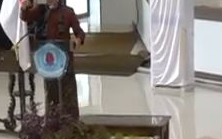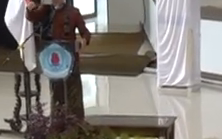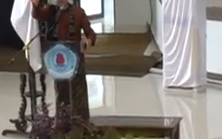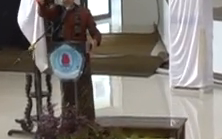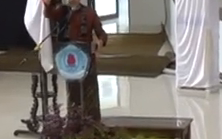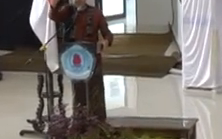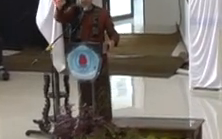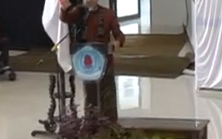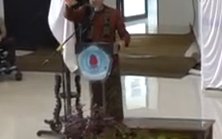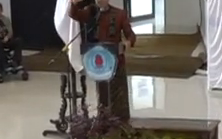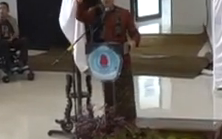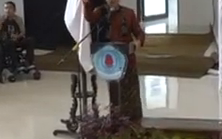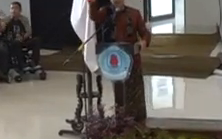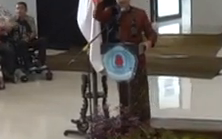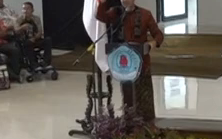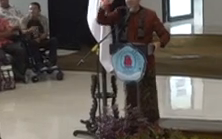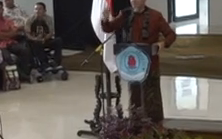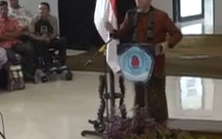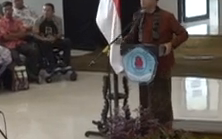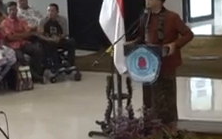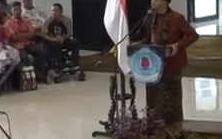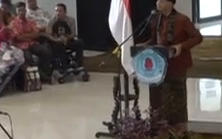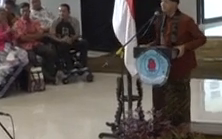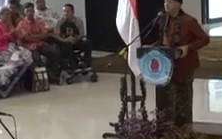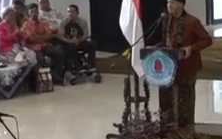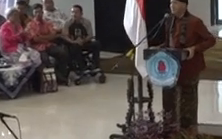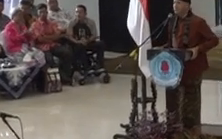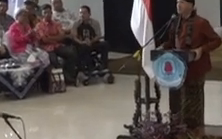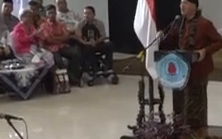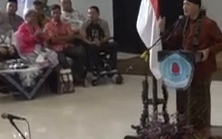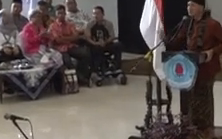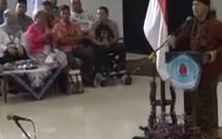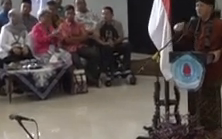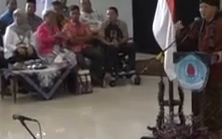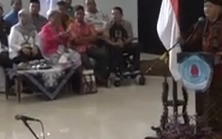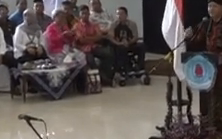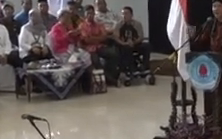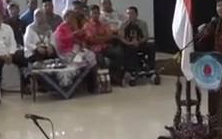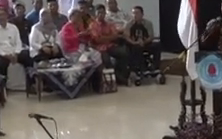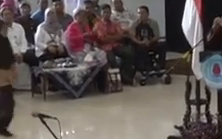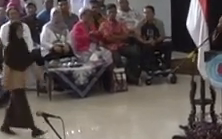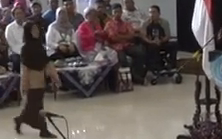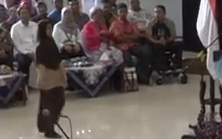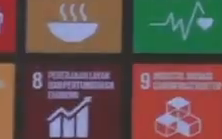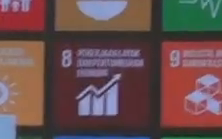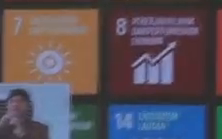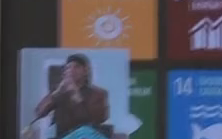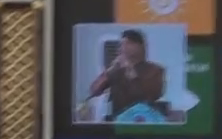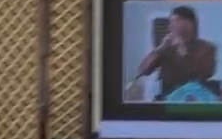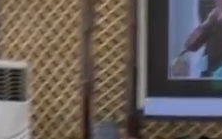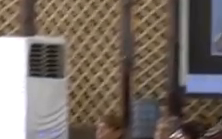politik kesehatan kita yang paling besar bapakku percobaan rebutan masker sudah mahal marah-marah tidak bahagia